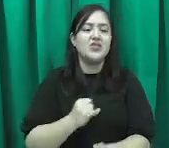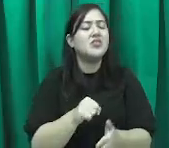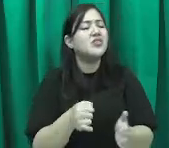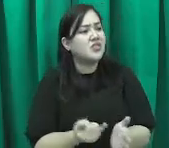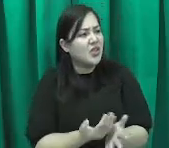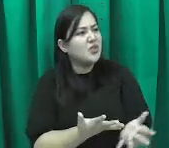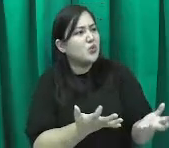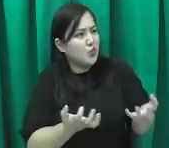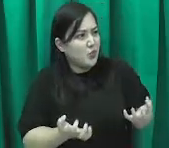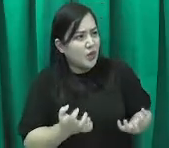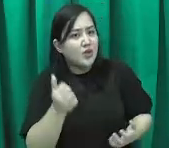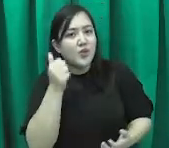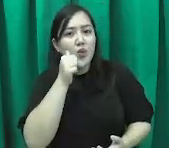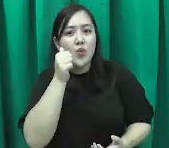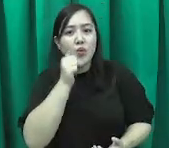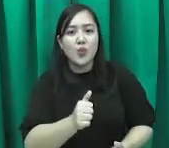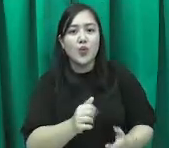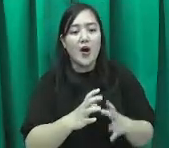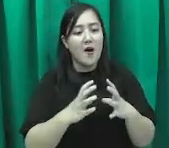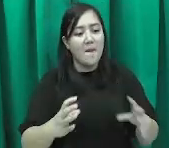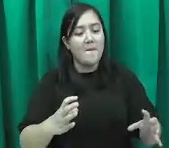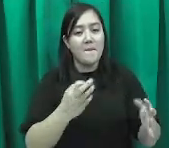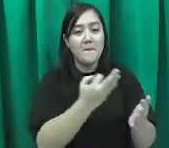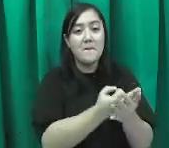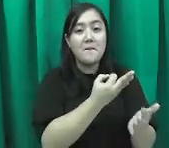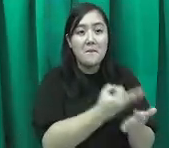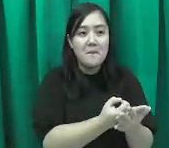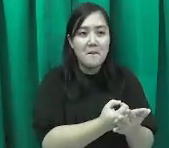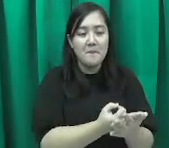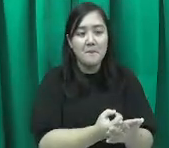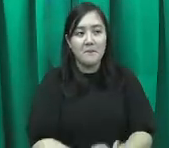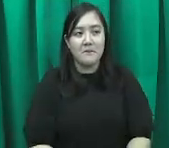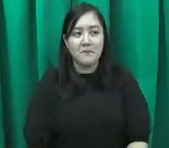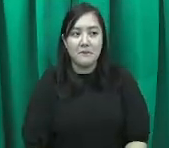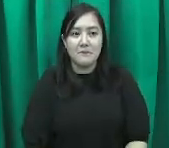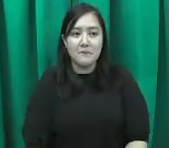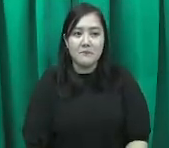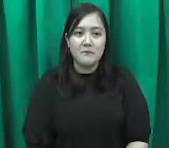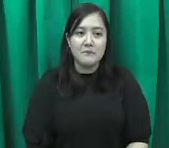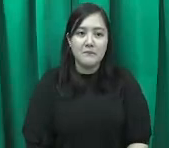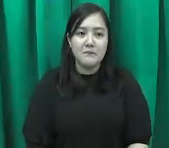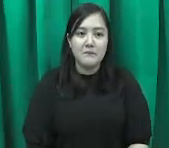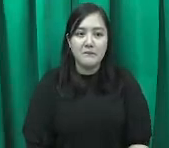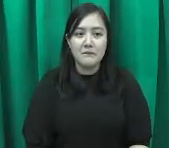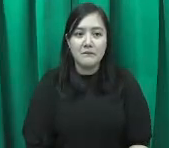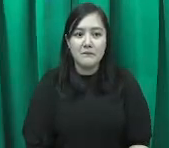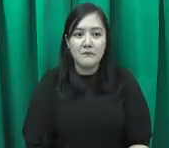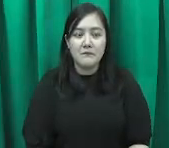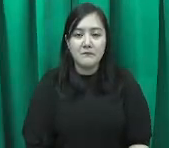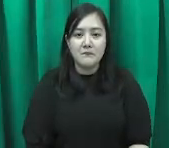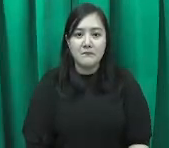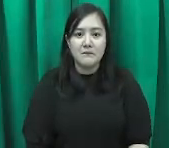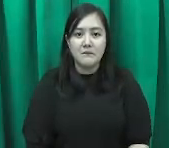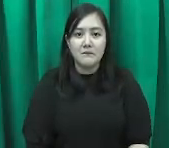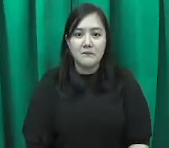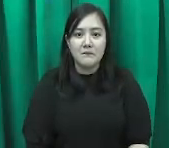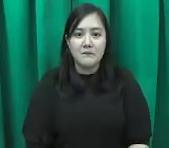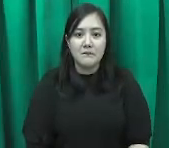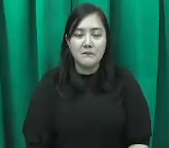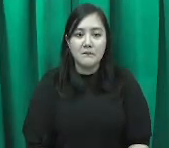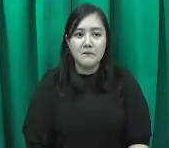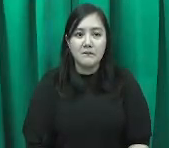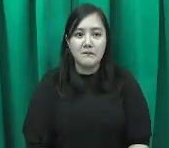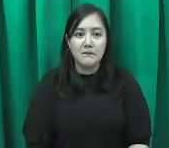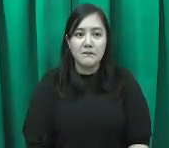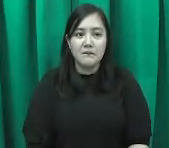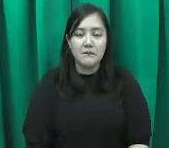nila iniisip yan. Yes. Yeah. Kasi di ba walang halaga ang mga bagay. Walang, wala na yung kasi, halaga kasi mabilis na lang nila nakukuha kasi binigay naman